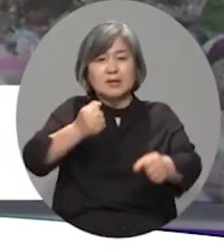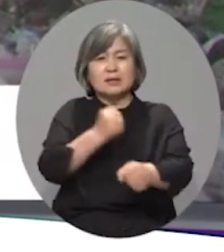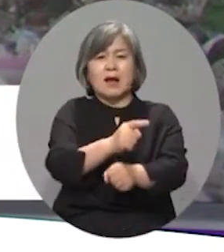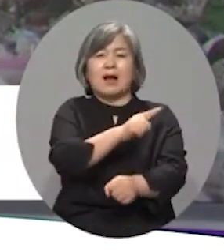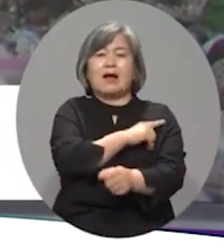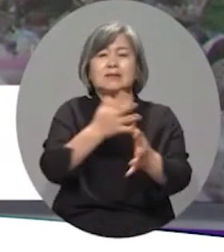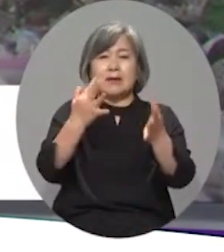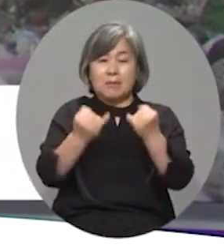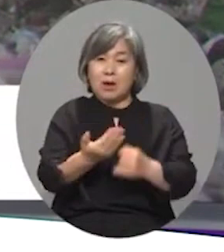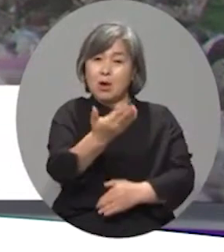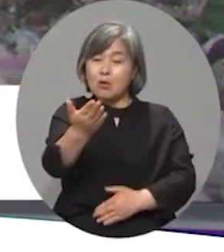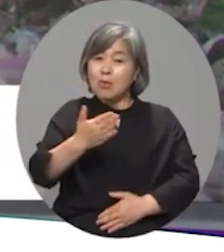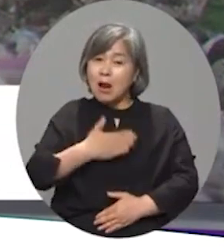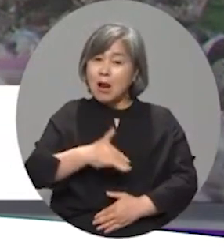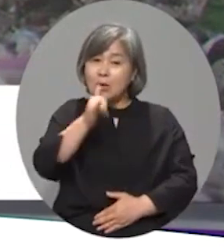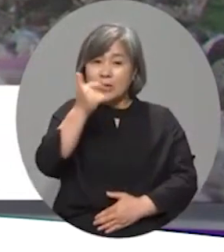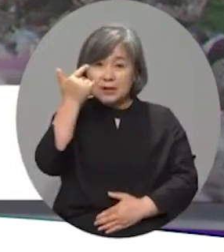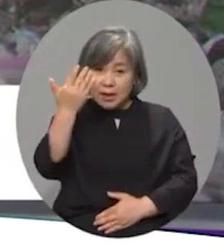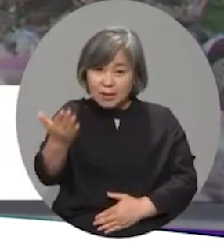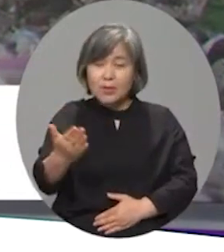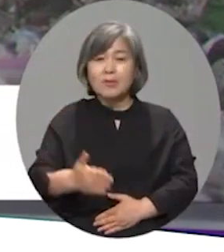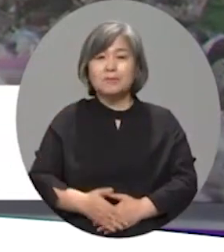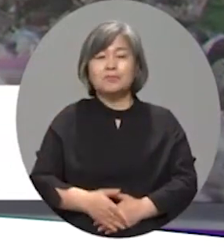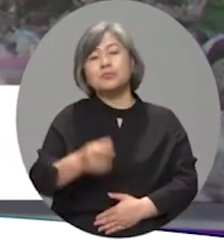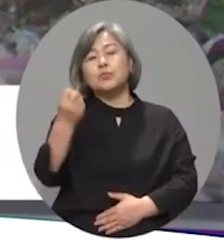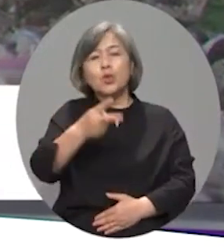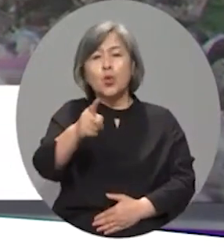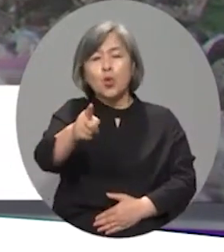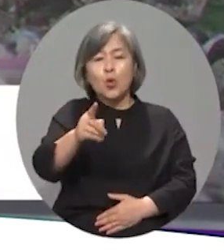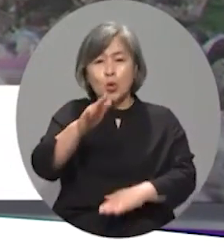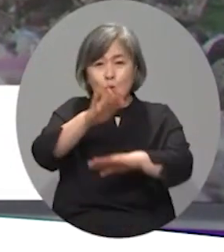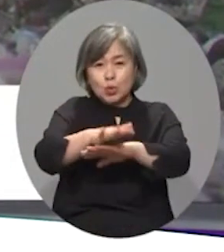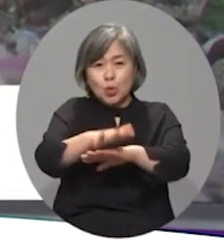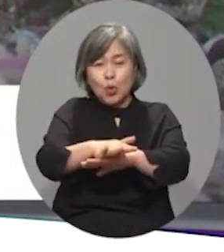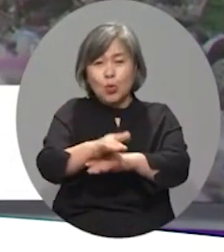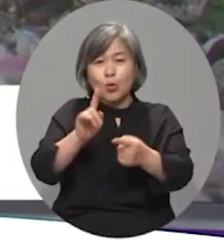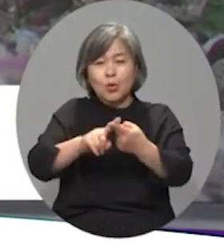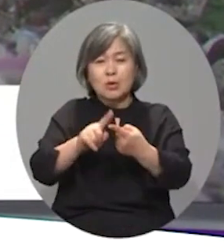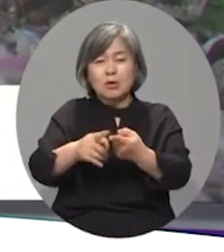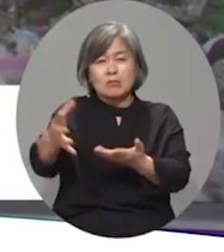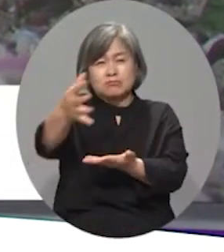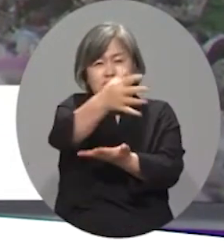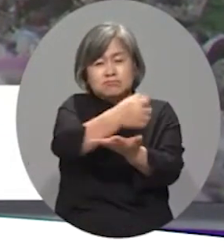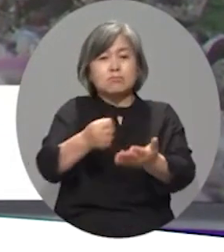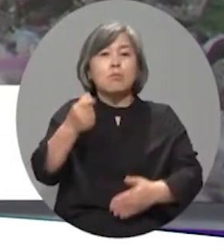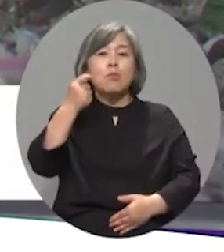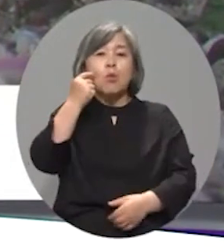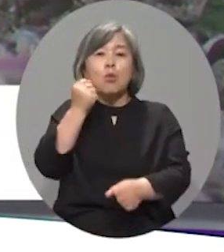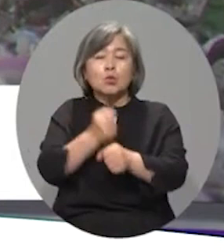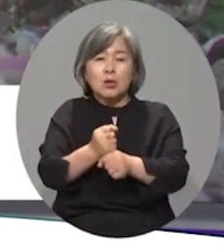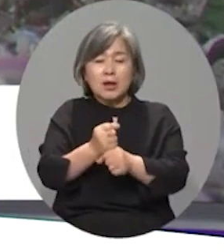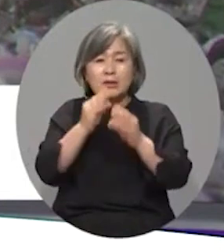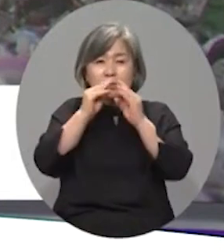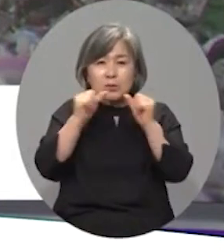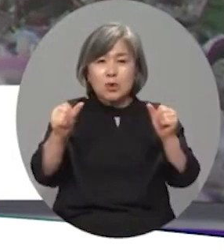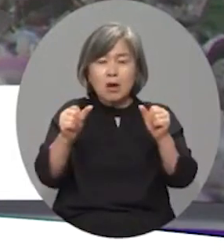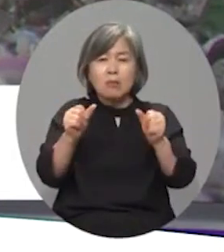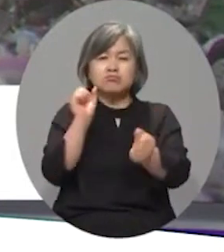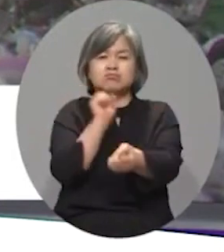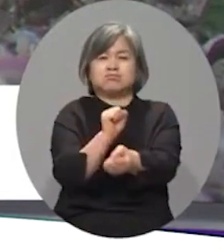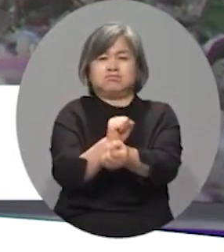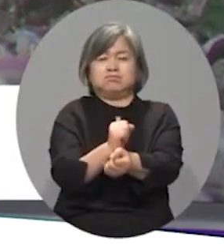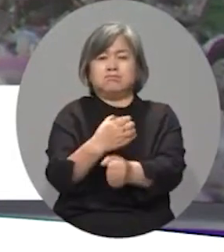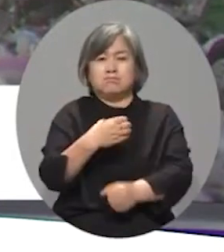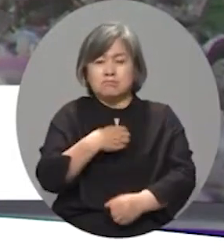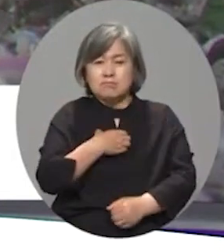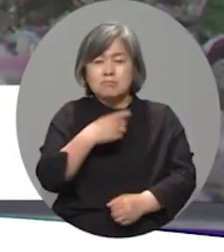사실 여러분들 알고 계십니까? 뿐만 아니라 농도인 우리 전라북도에서는 수거되지 못해서 토양 오염의 주범이 되고 있는